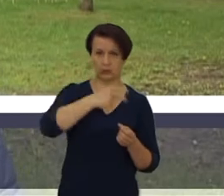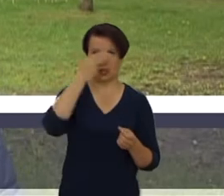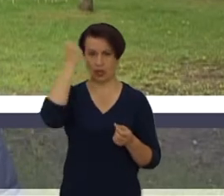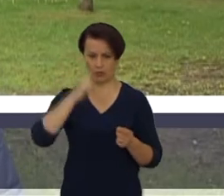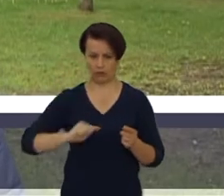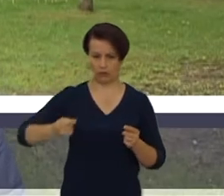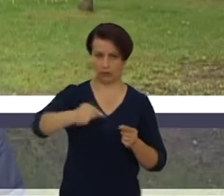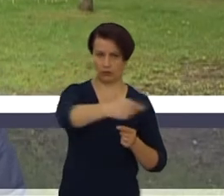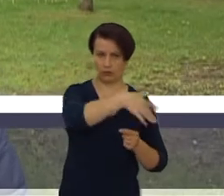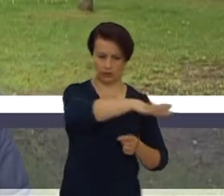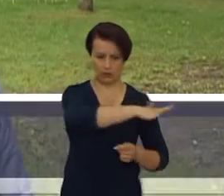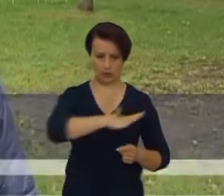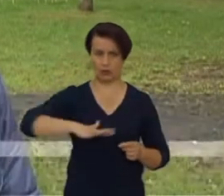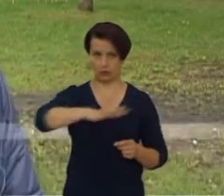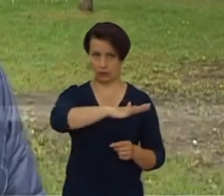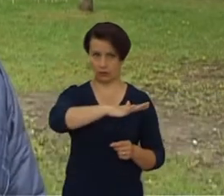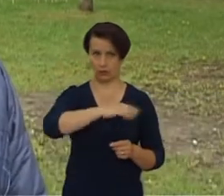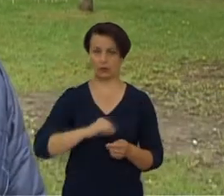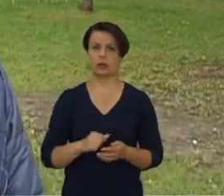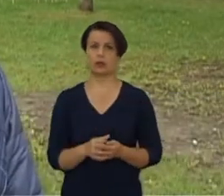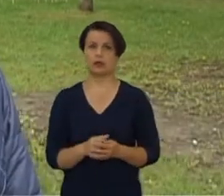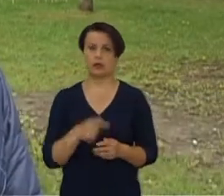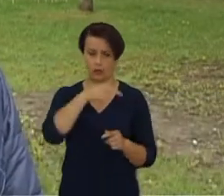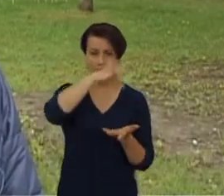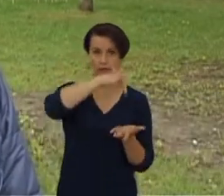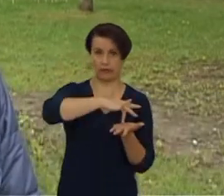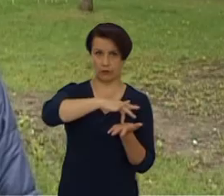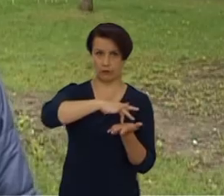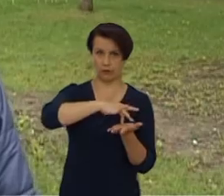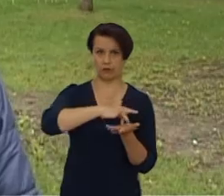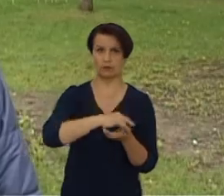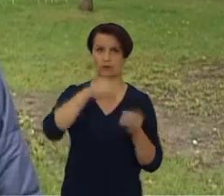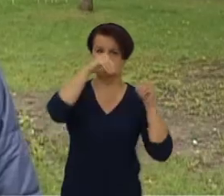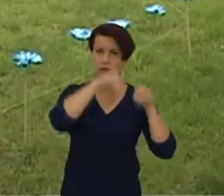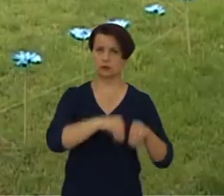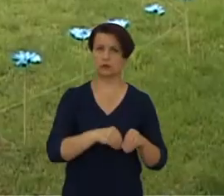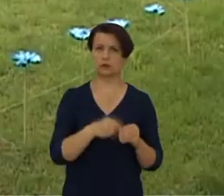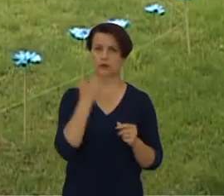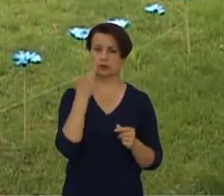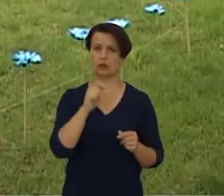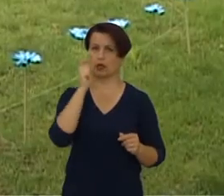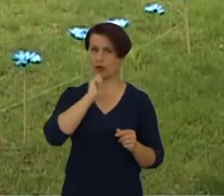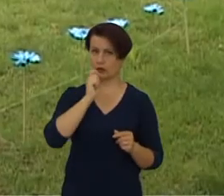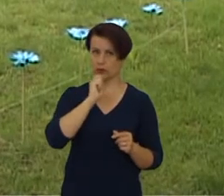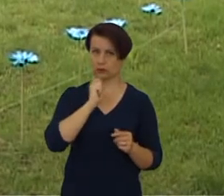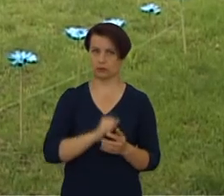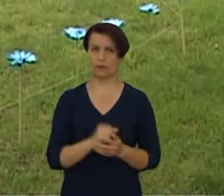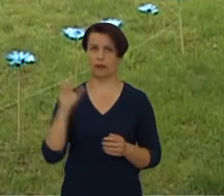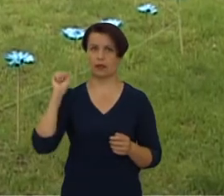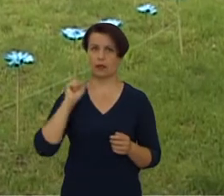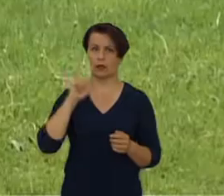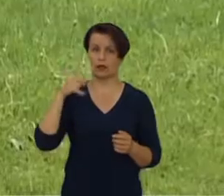išdėliota Lietuvos teritorija ir viduje įsodinom